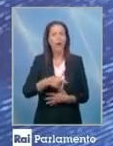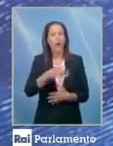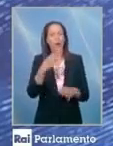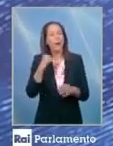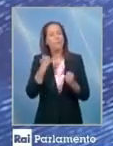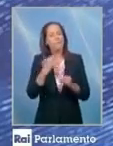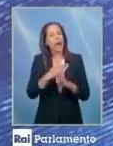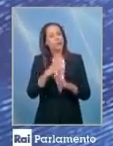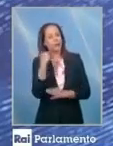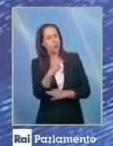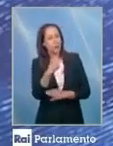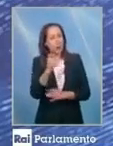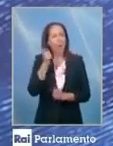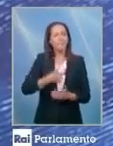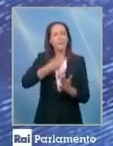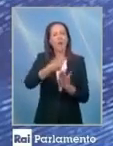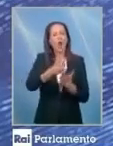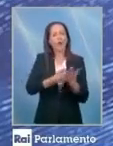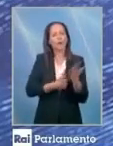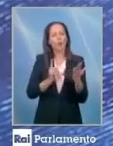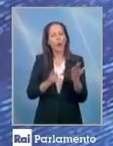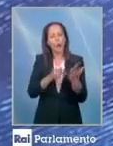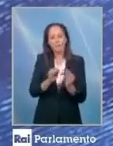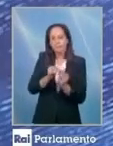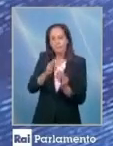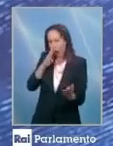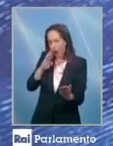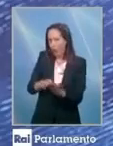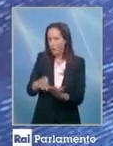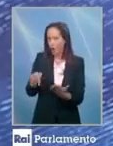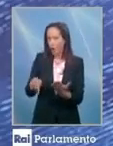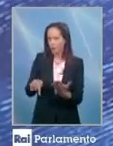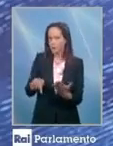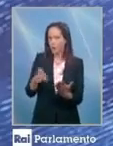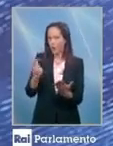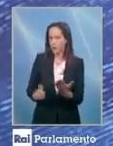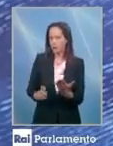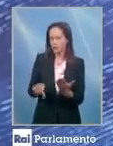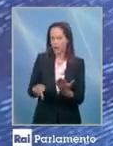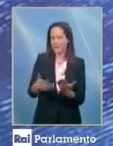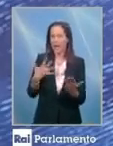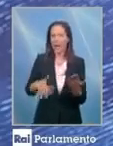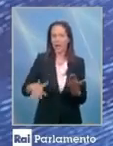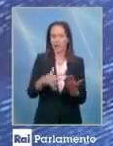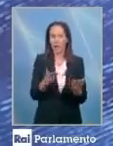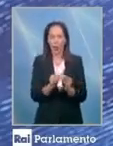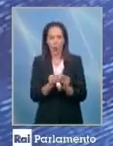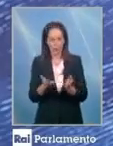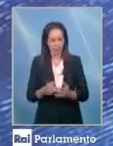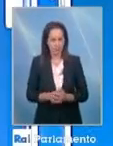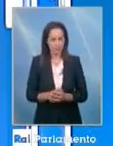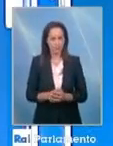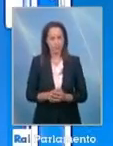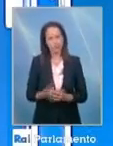sua forza politica e soprattutto con quali strumenti pensate di fronteggiare questo tipo di emergenze legate al clima? Ma io credo